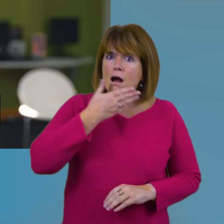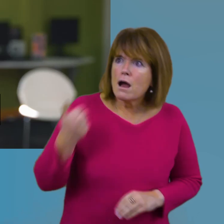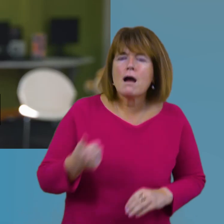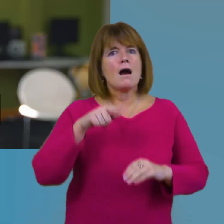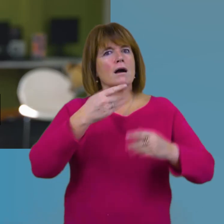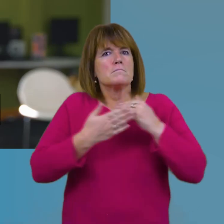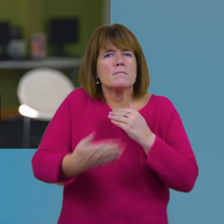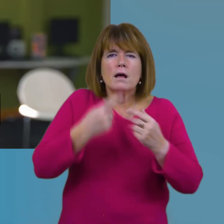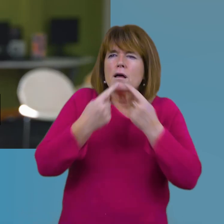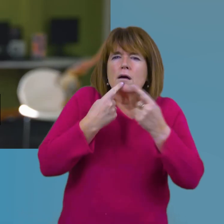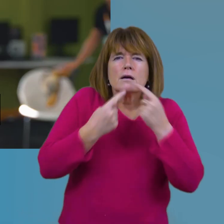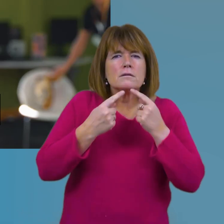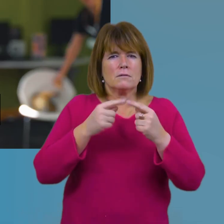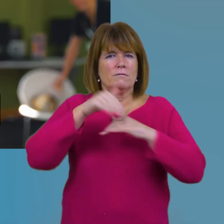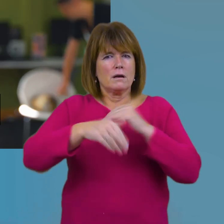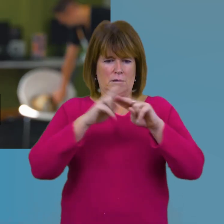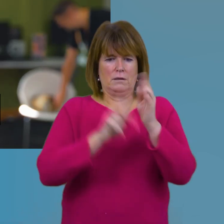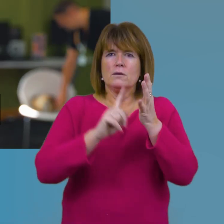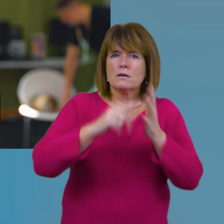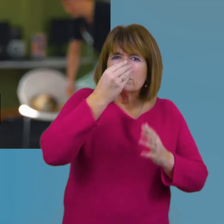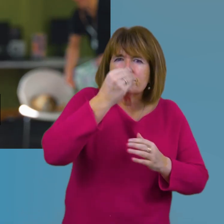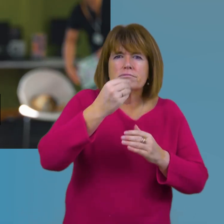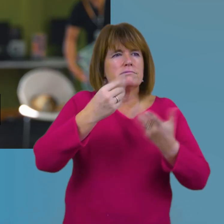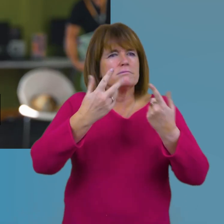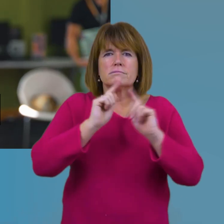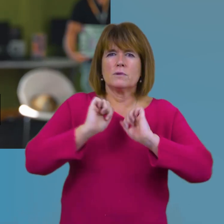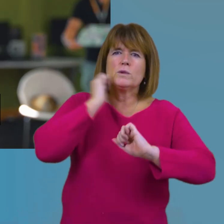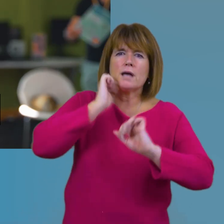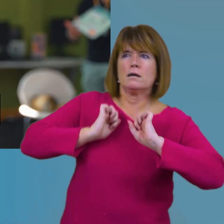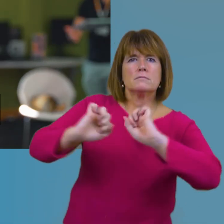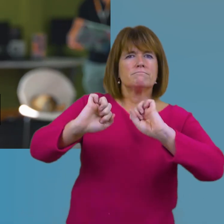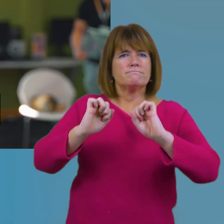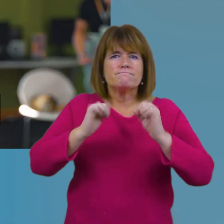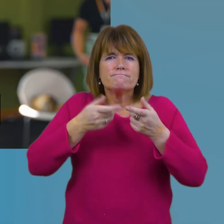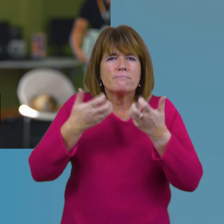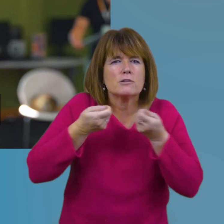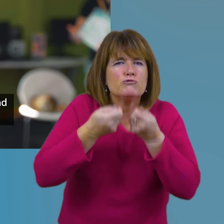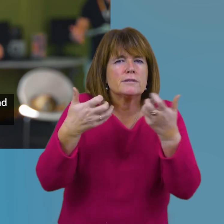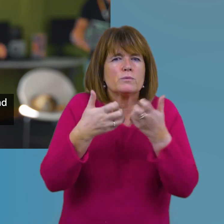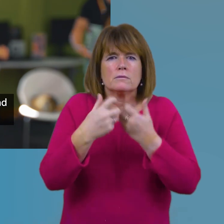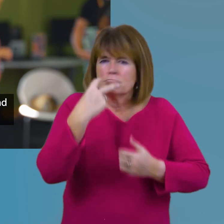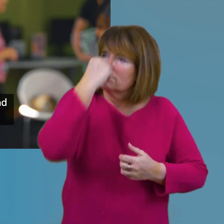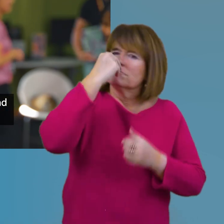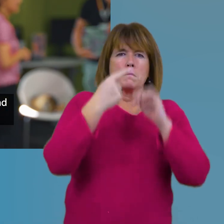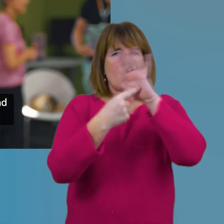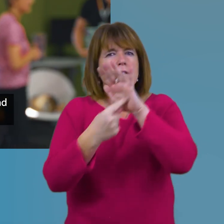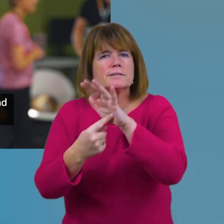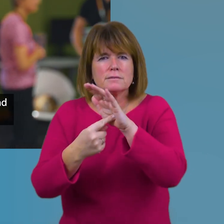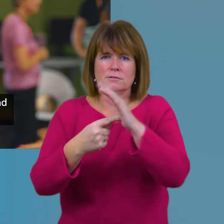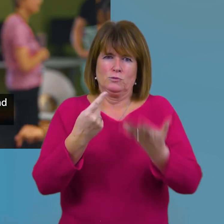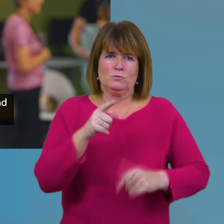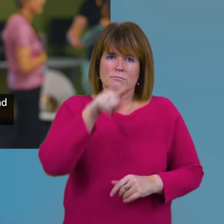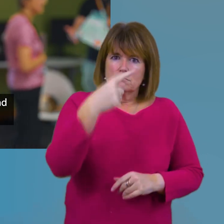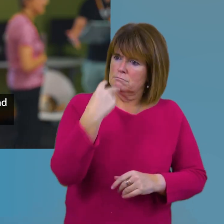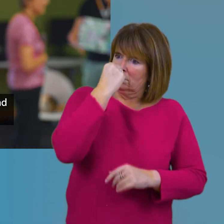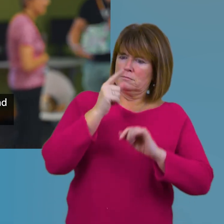Oedd e'n neis cael bach fwy o wybodaeth am sut mae'r ffliw yn cael ei drin yn ystod y gaeaf yn enwedig ynglyn â brechiad